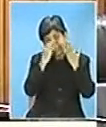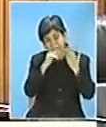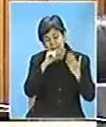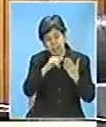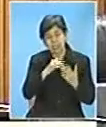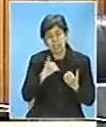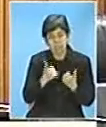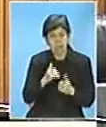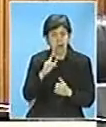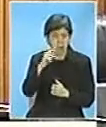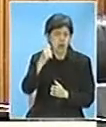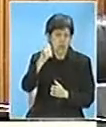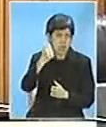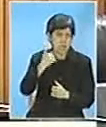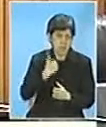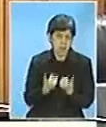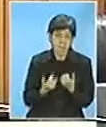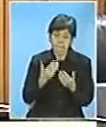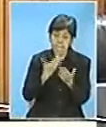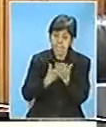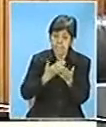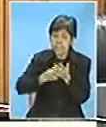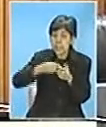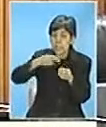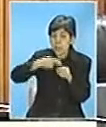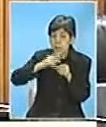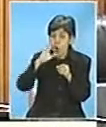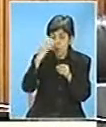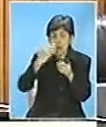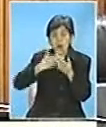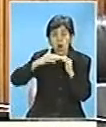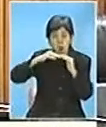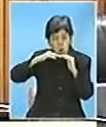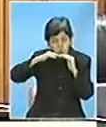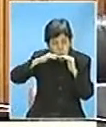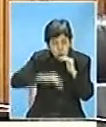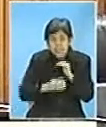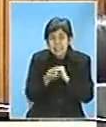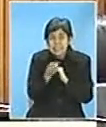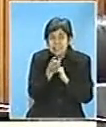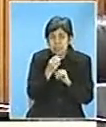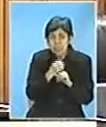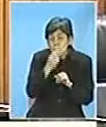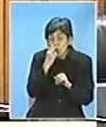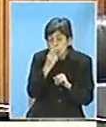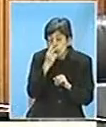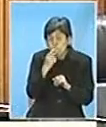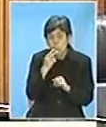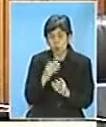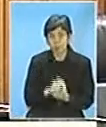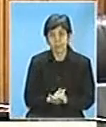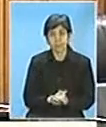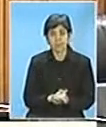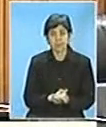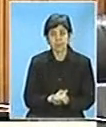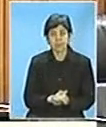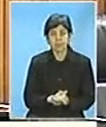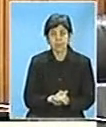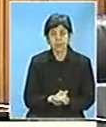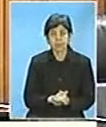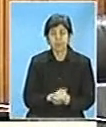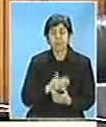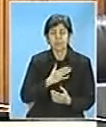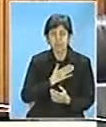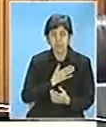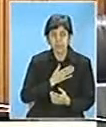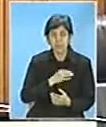นี้ก็มีข่าวดีนิดหน่อยนะครับวันนี้รู้สึกราคาน้ำมันเนี่ยในตลาดโลกจะลดลงมานิดนึงซึ่งก็ต้องดูสถานการณ์ในนี้ต่อไปอย่างต่อเนื่องผมขออนุ